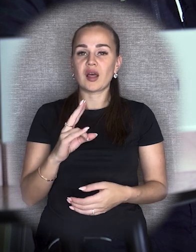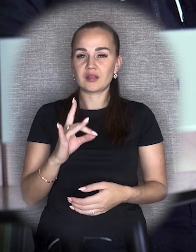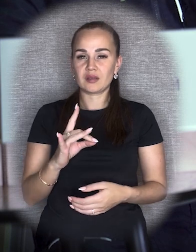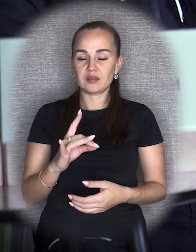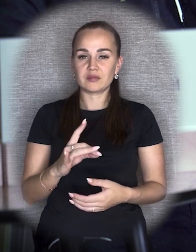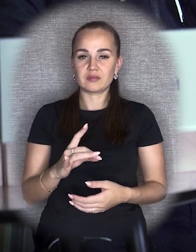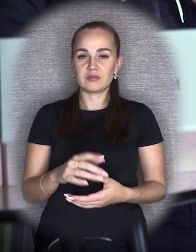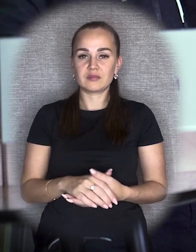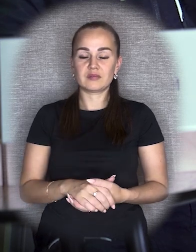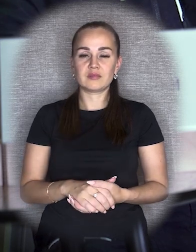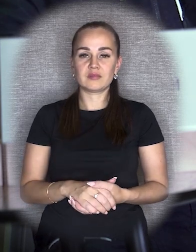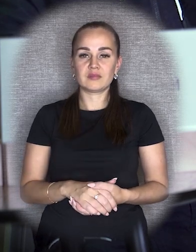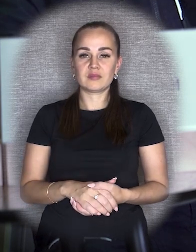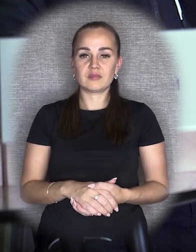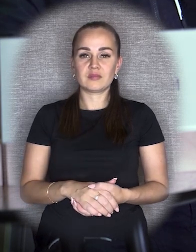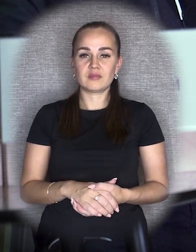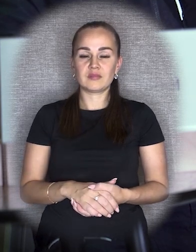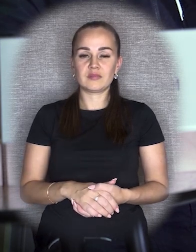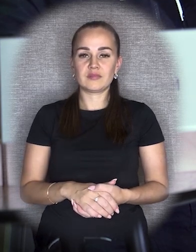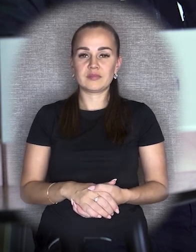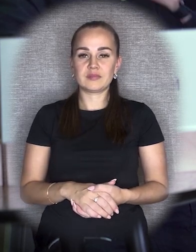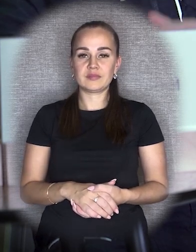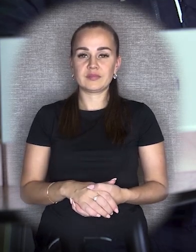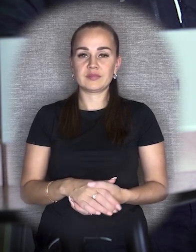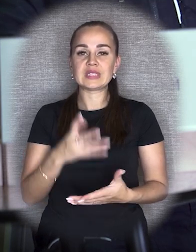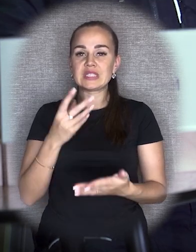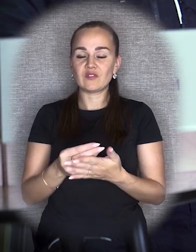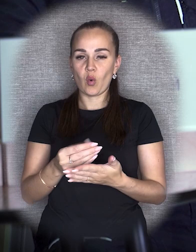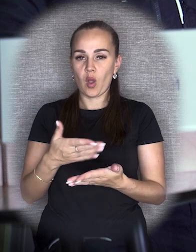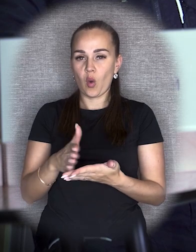жанр, ну, как бы вытекающий из мира, да, тоже раздел,